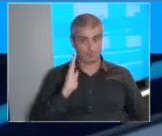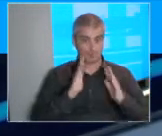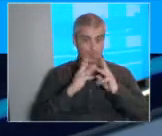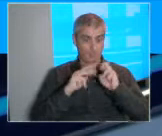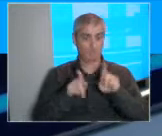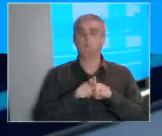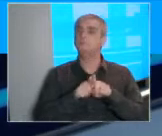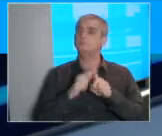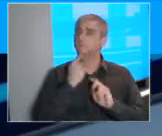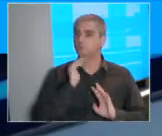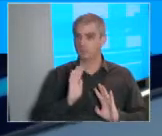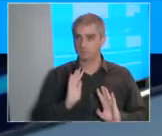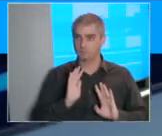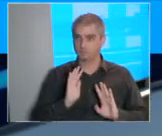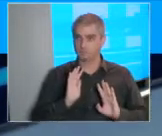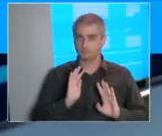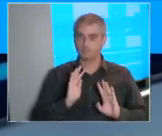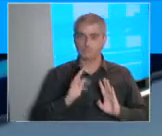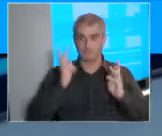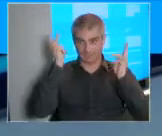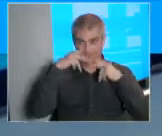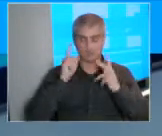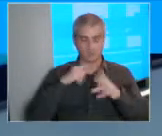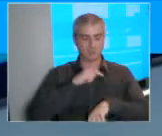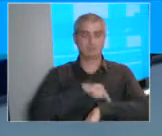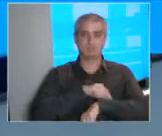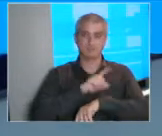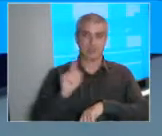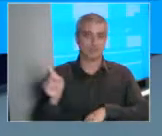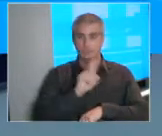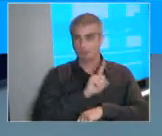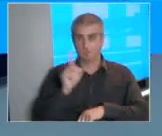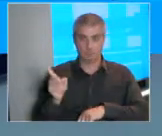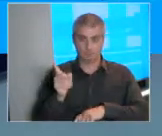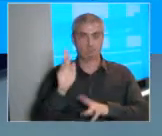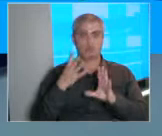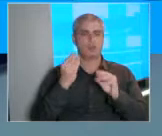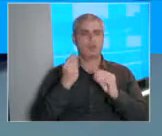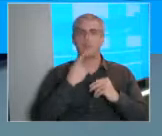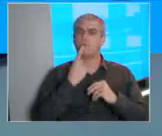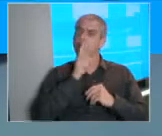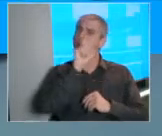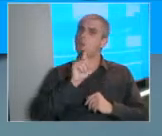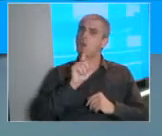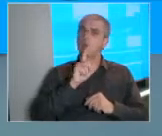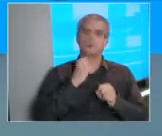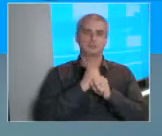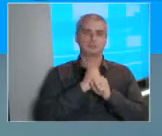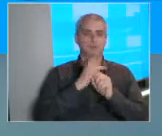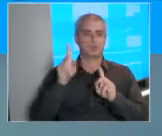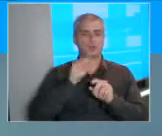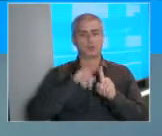באותה עיר. בוא נאמר ככה. ההסדר של חלוקת זמני שהות, שיש הרבה שאמרו, אולי יעשה בו